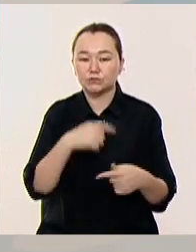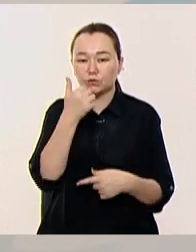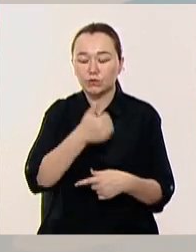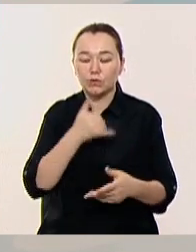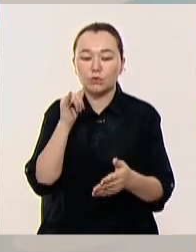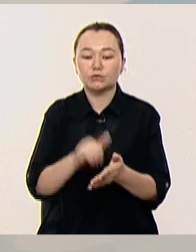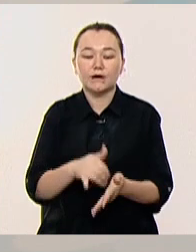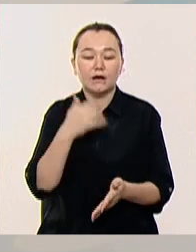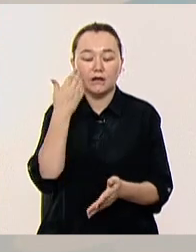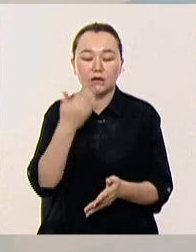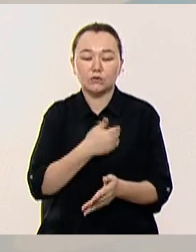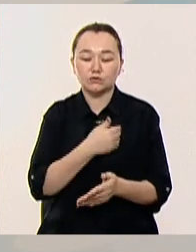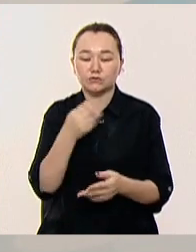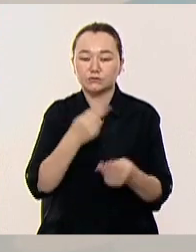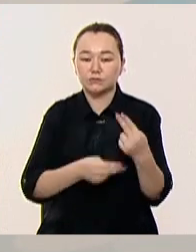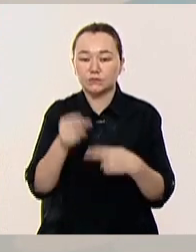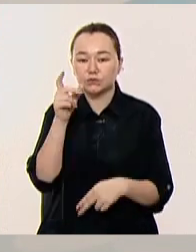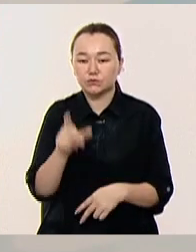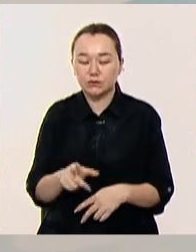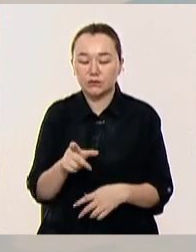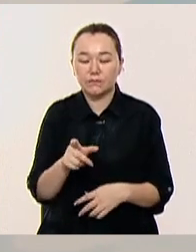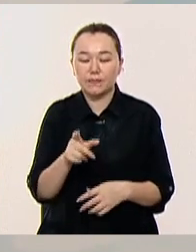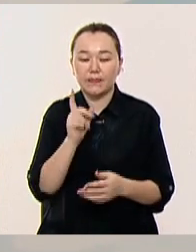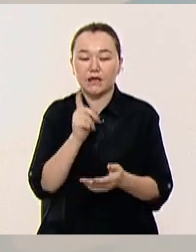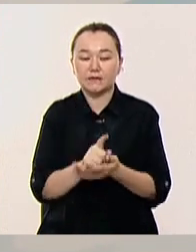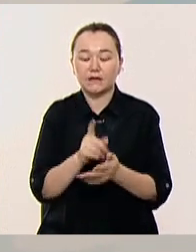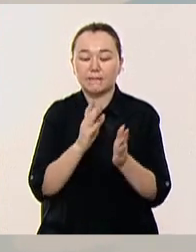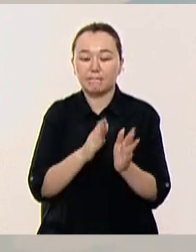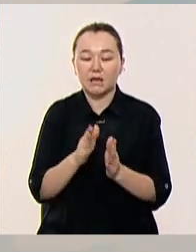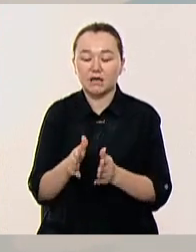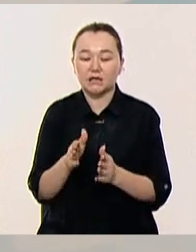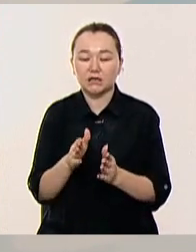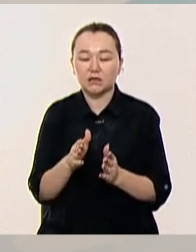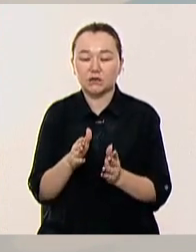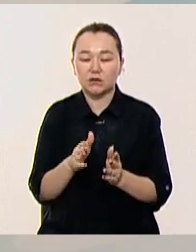установке данных макетов в обязательном порядке